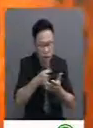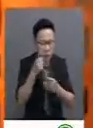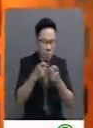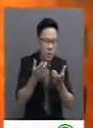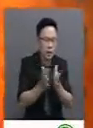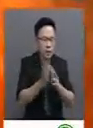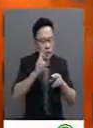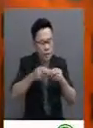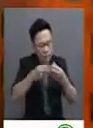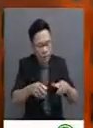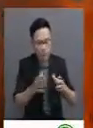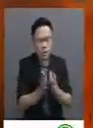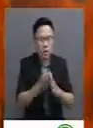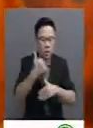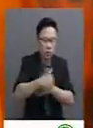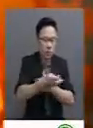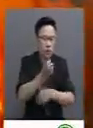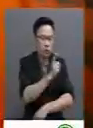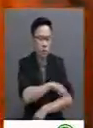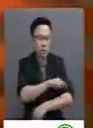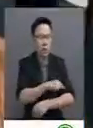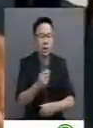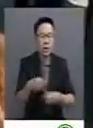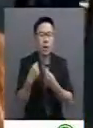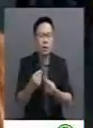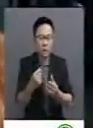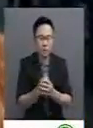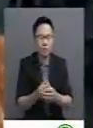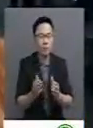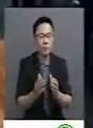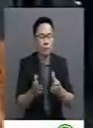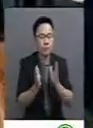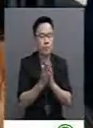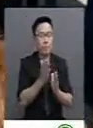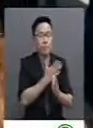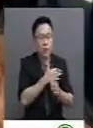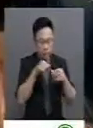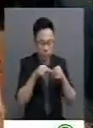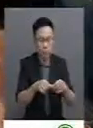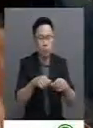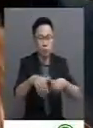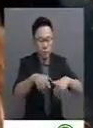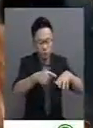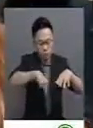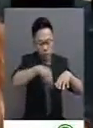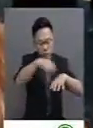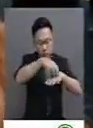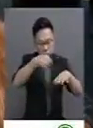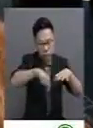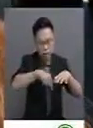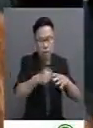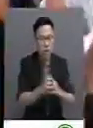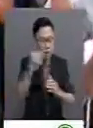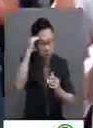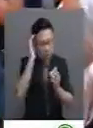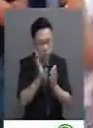ทานไข่ไก่สดขนมข้าวสารอาหารแห้งมามอบให้กับคณะศิษยานุศิษย์ของวัดผ่านทางประตูวัดนะคะโดยที่ทางเ